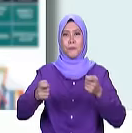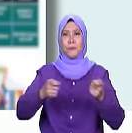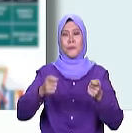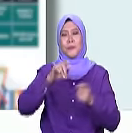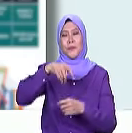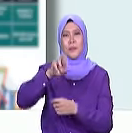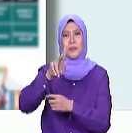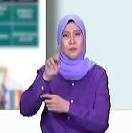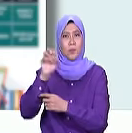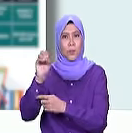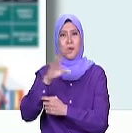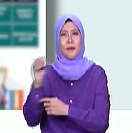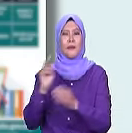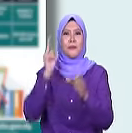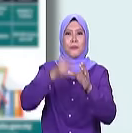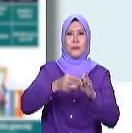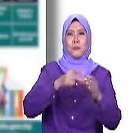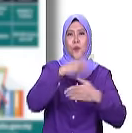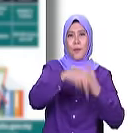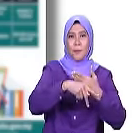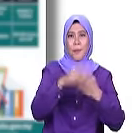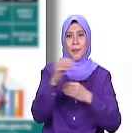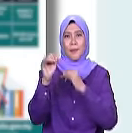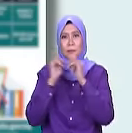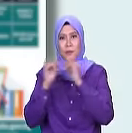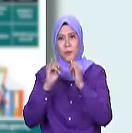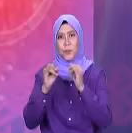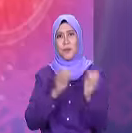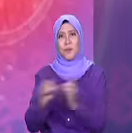Perkeso dan mengikuti program serta temuduga anjuran Perkeso.